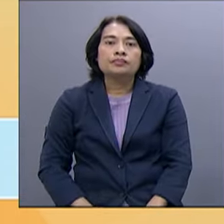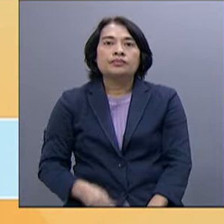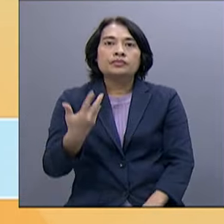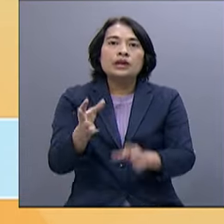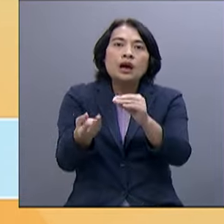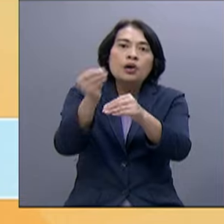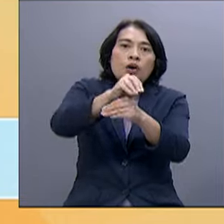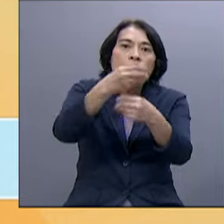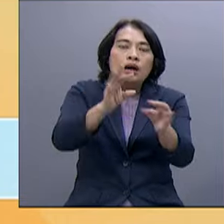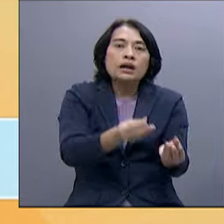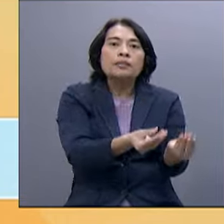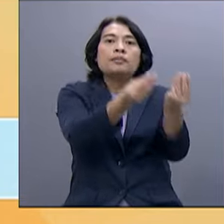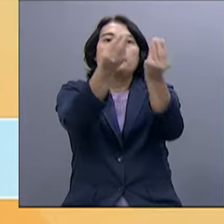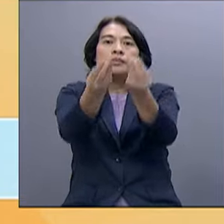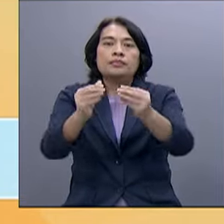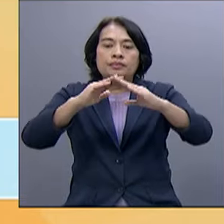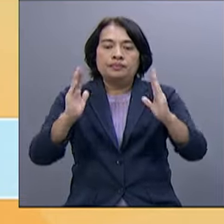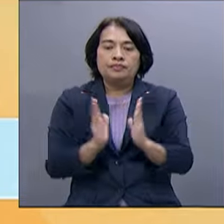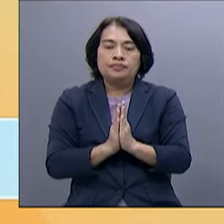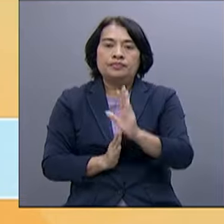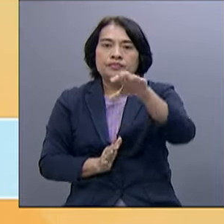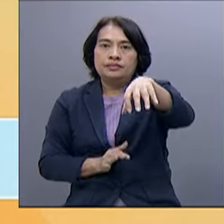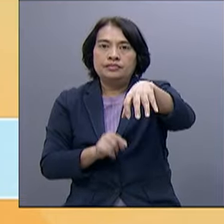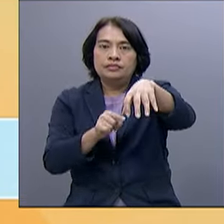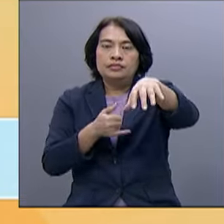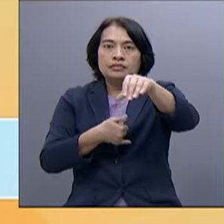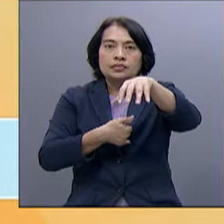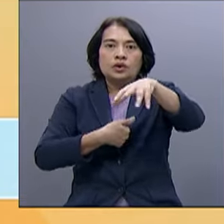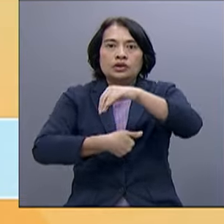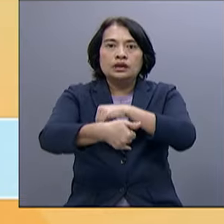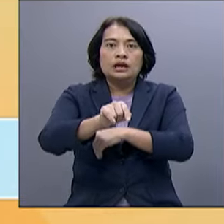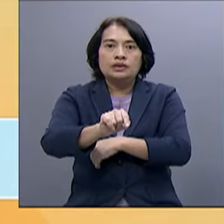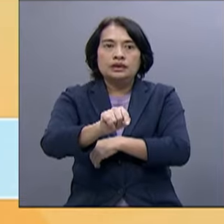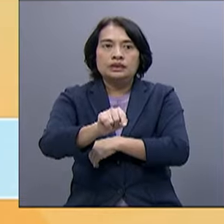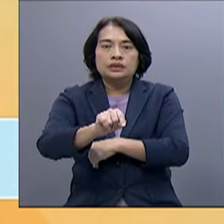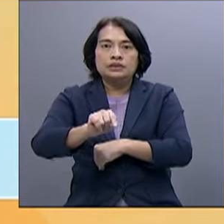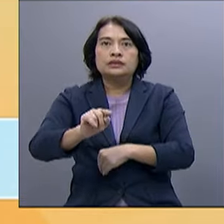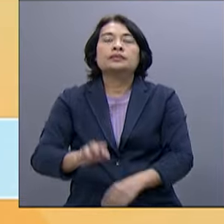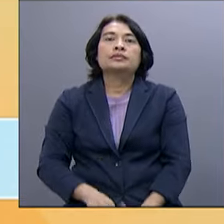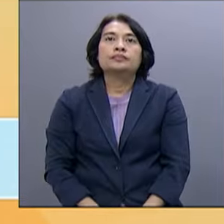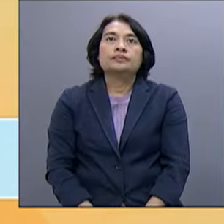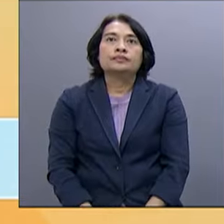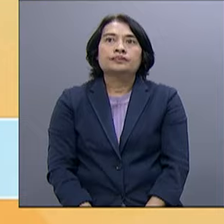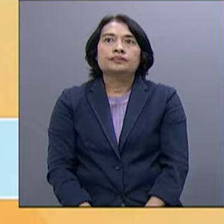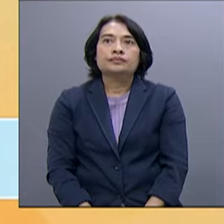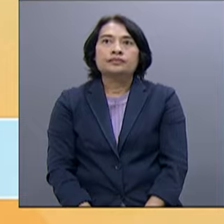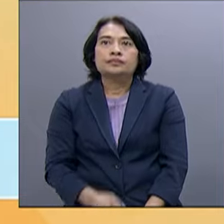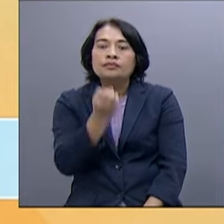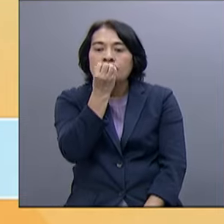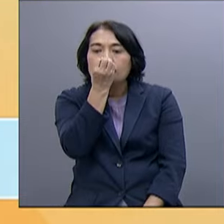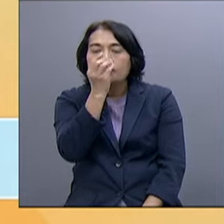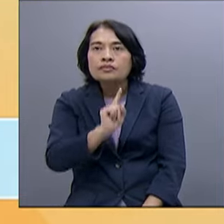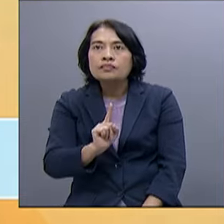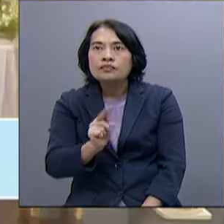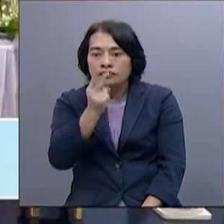ที่รอยพุทธบาทก่อนที่จะเดินเข้าโบสถ์เพื่อปรนนาข้าวพรรษาครับ นะคะดอกข้าวพรรษาหน้าตาก็คือเป็นแบบน